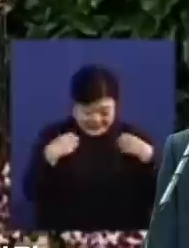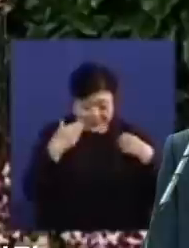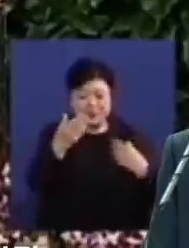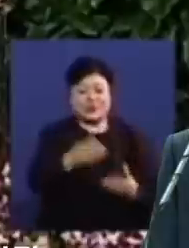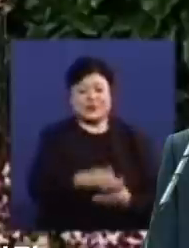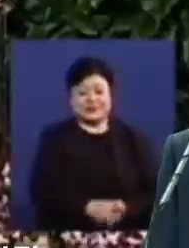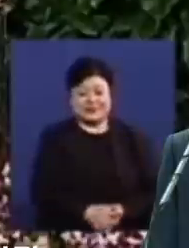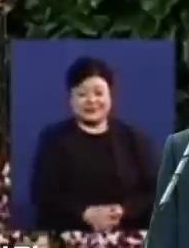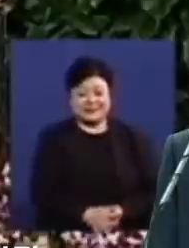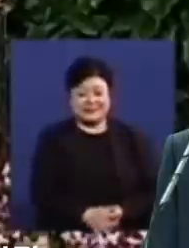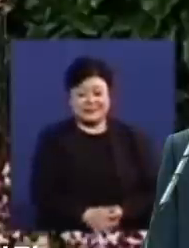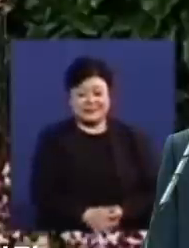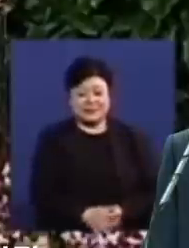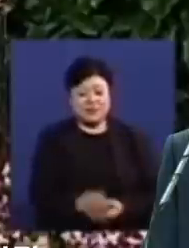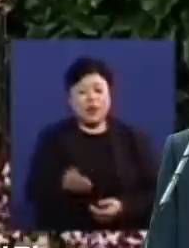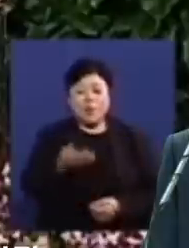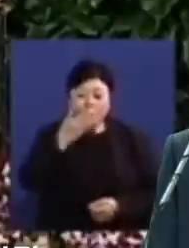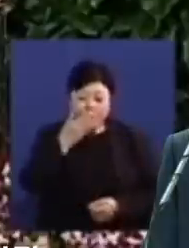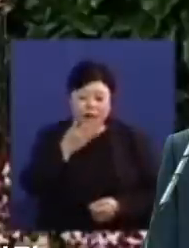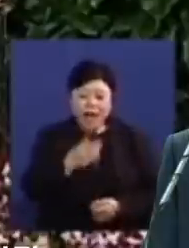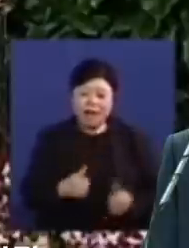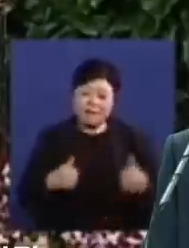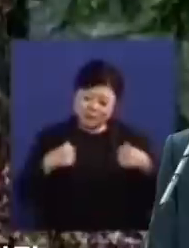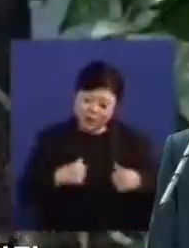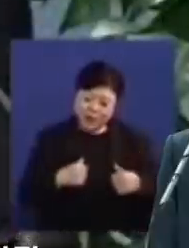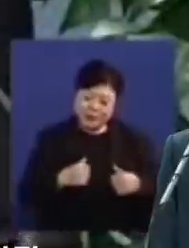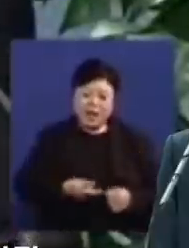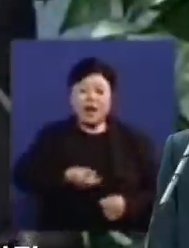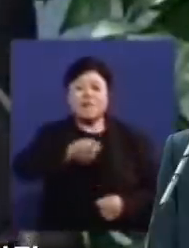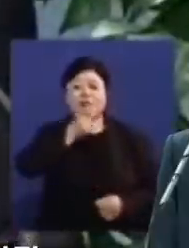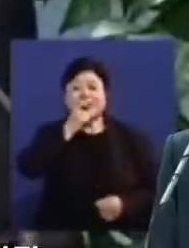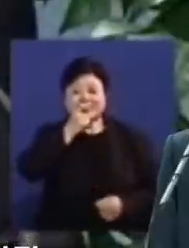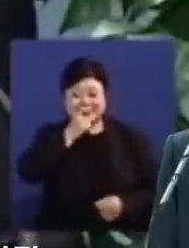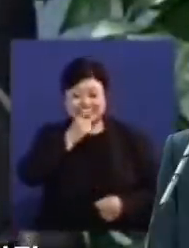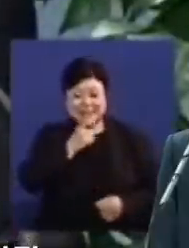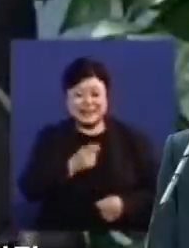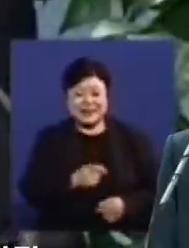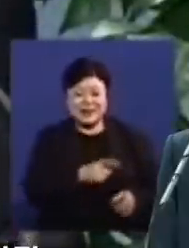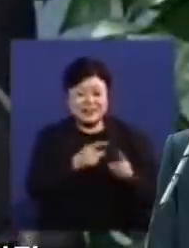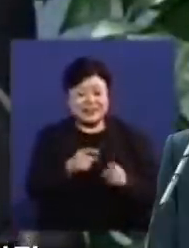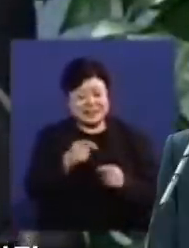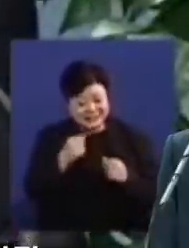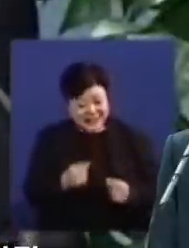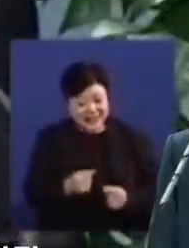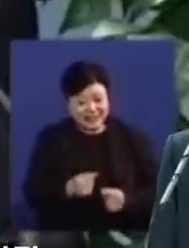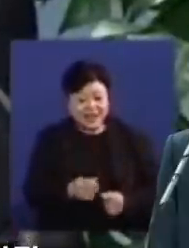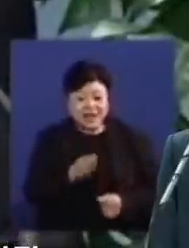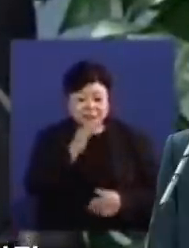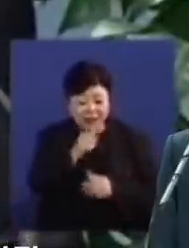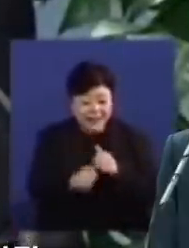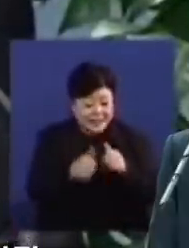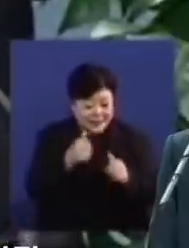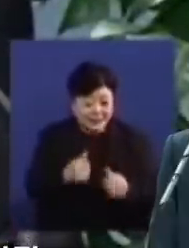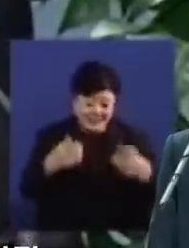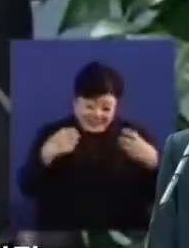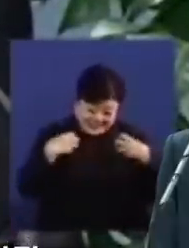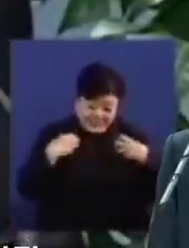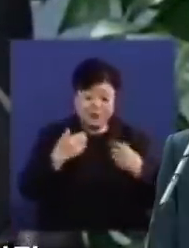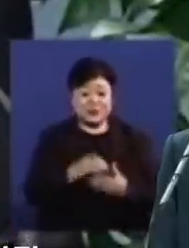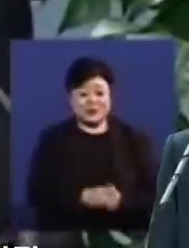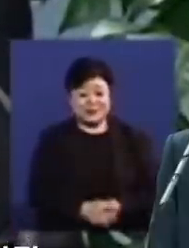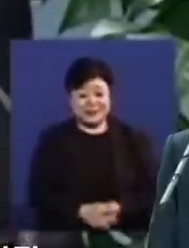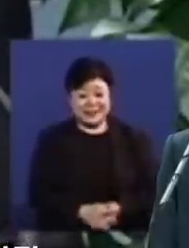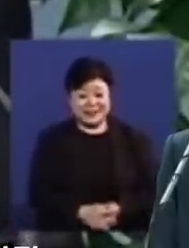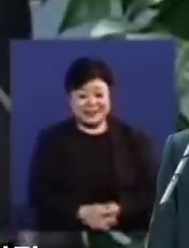것입니다. 무엇을 먹을까, 무엇을 입을까, 무엇을 마실까, 어디에 살고 실제로 하나님이 책임져 주시는 것입니다.